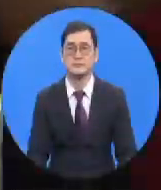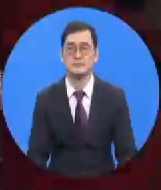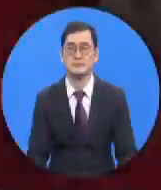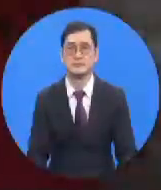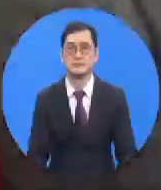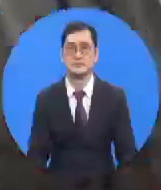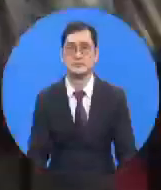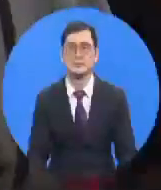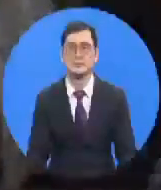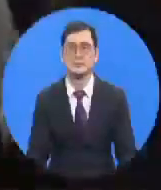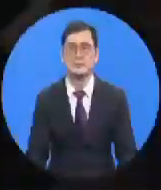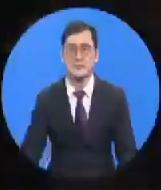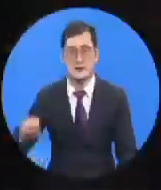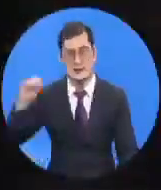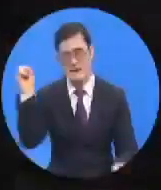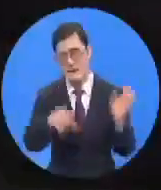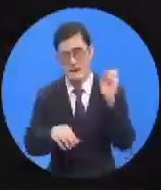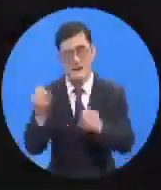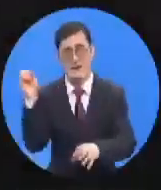표출하고